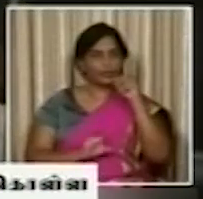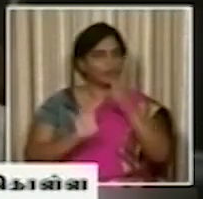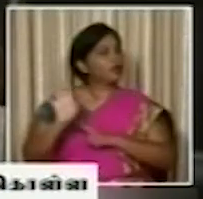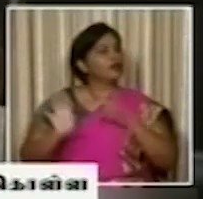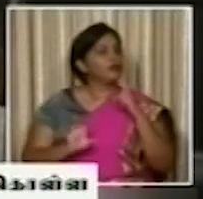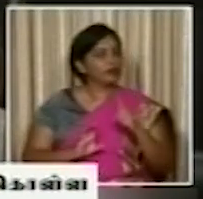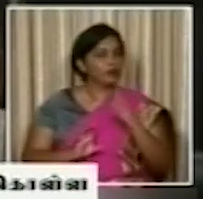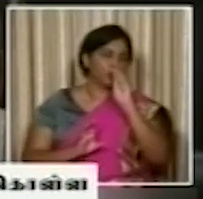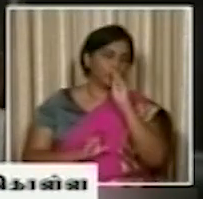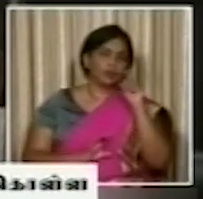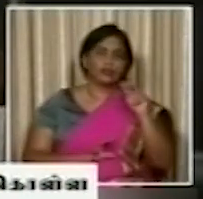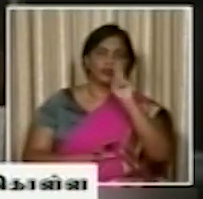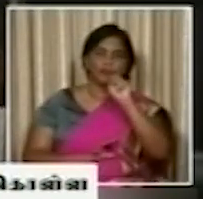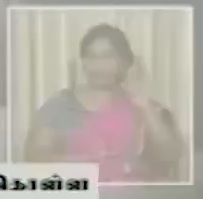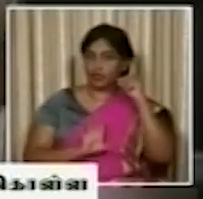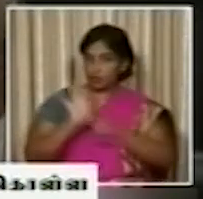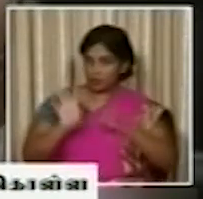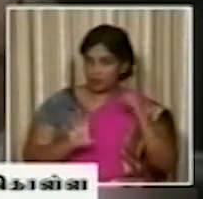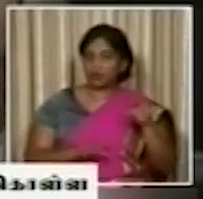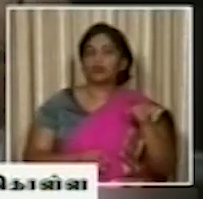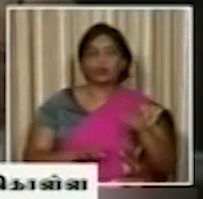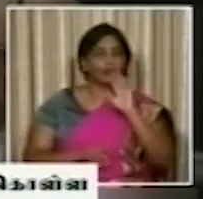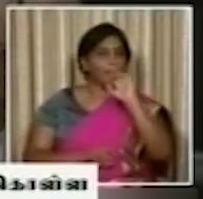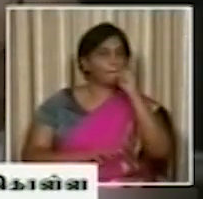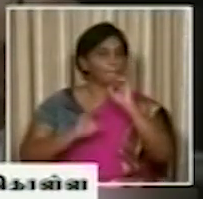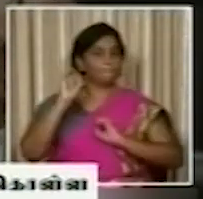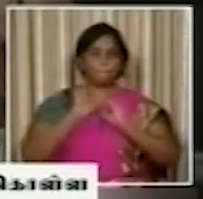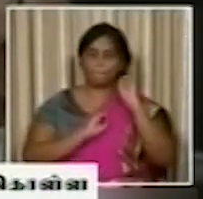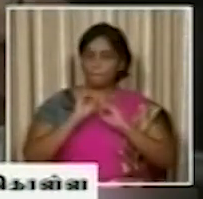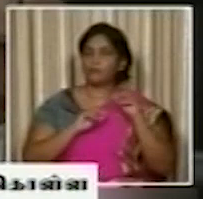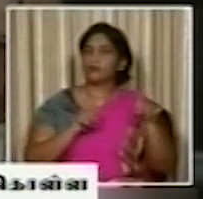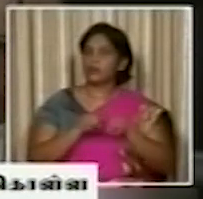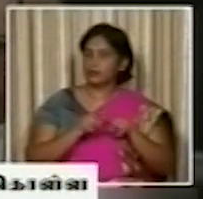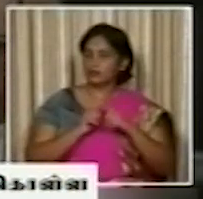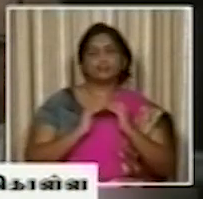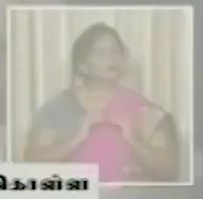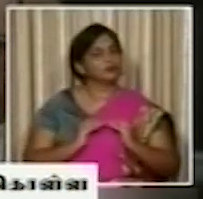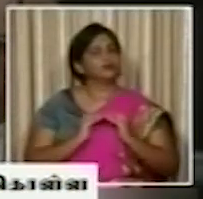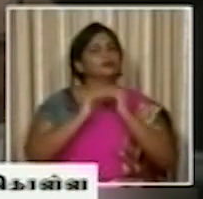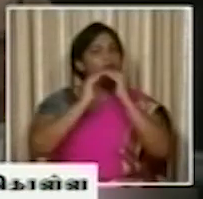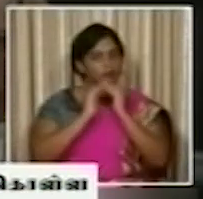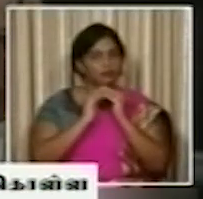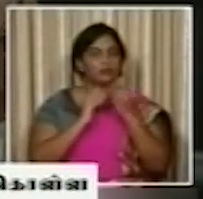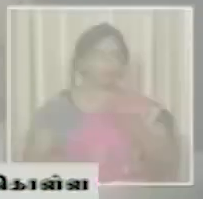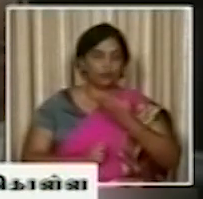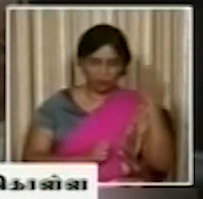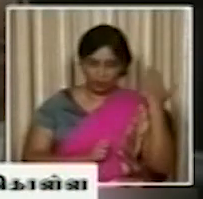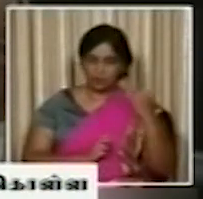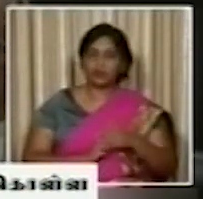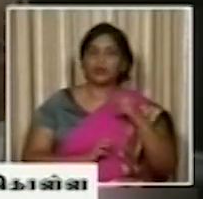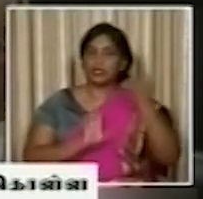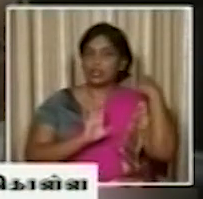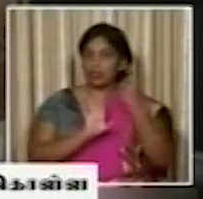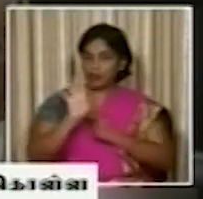என்ற பழமொழி உண்டு. ஆனால் அந்த நடைமுறையை நாங்கள் பின்பற்றவில்லை என்று விமர்சிக்கின்றனர். எனினும் இவ்வாறு விமர்சிப்பவர்கள் ஒரு விடயத்தை